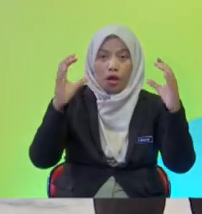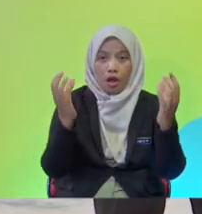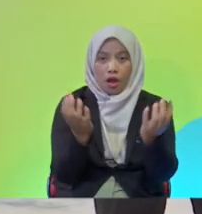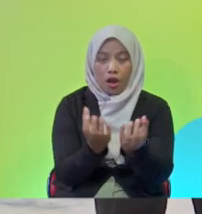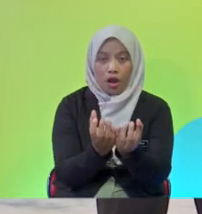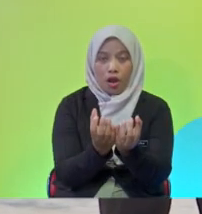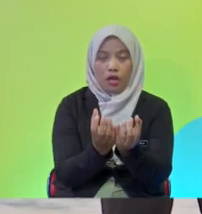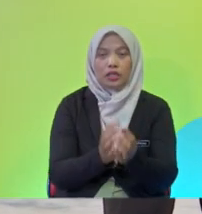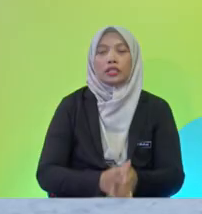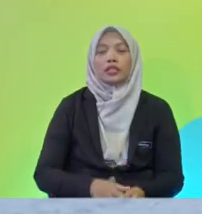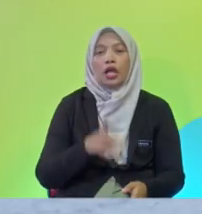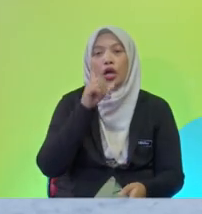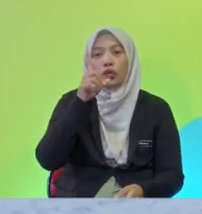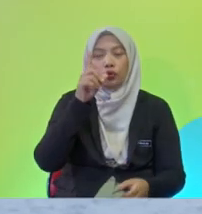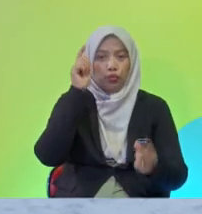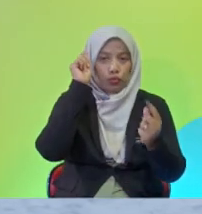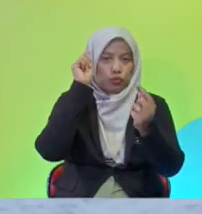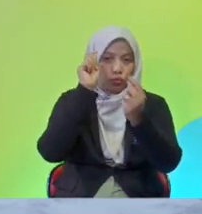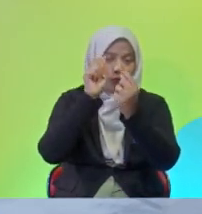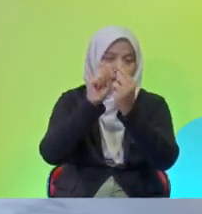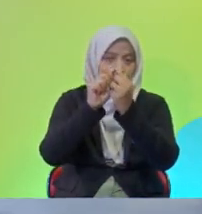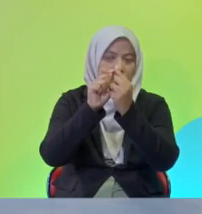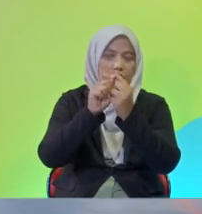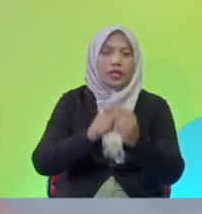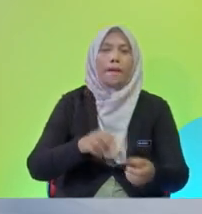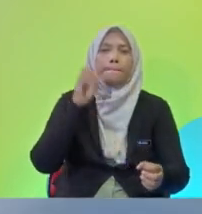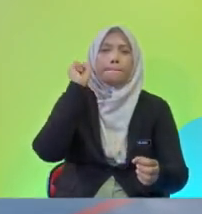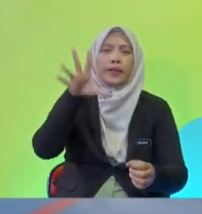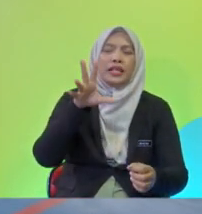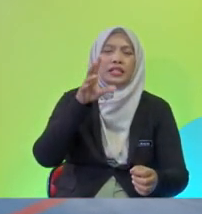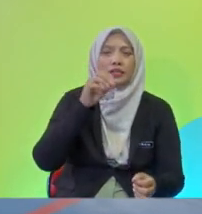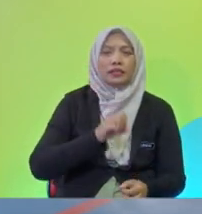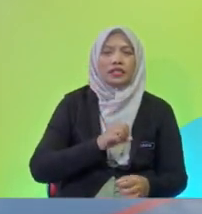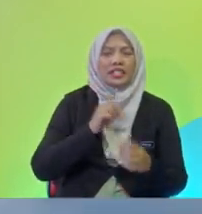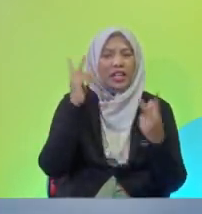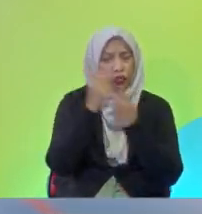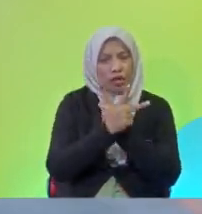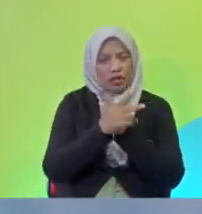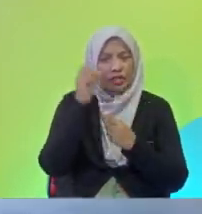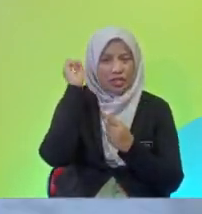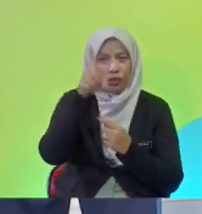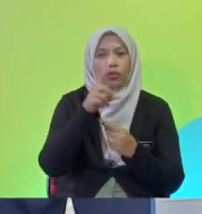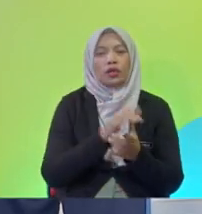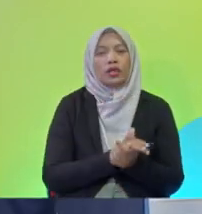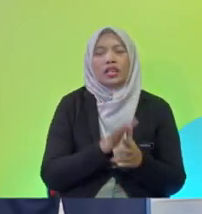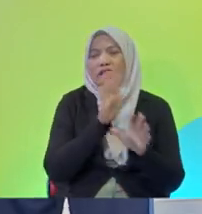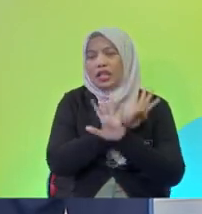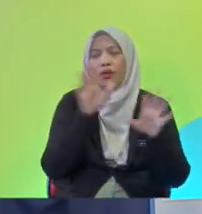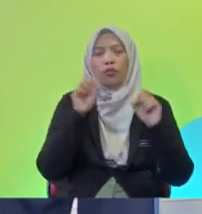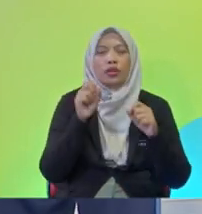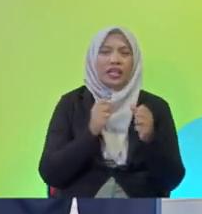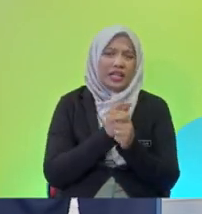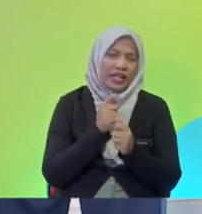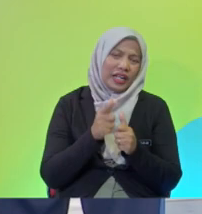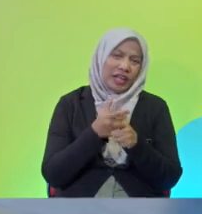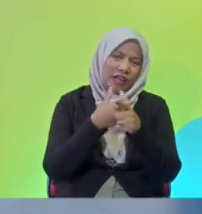satu sasaran. Nampak tak bila kumpulan B ni baling, dia akan baling serentak ke satu sasaran sahaja. Tak boleh lari mana? Memang tak boleh lari.